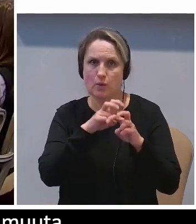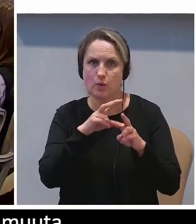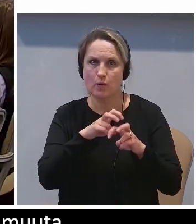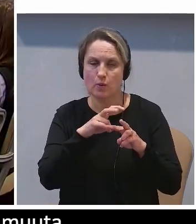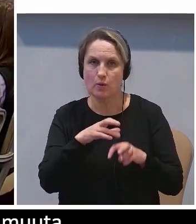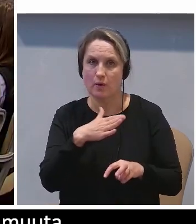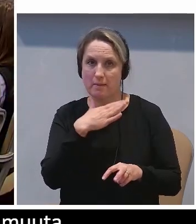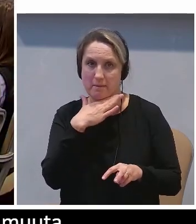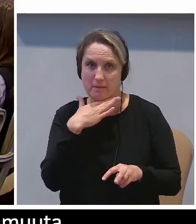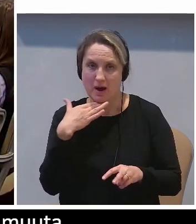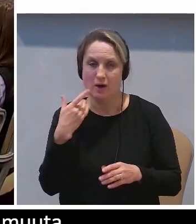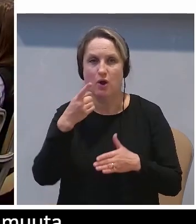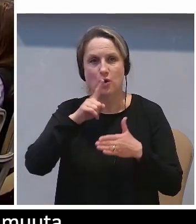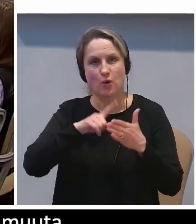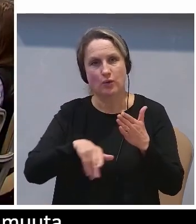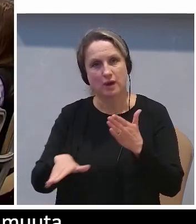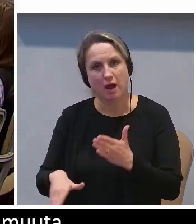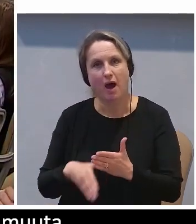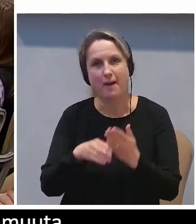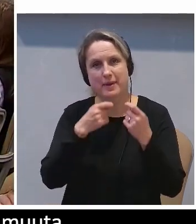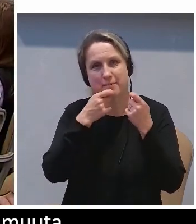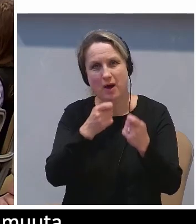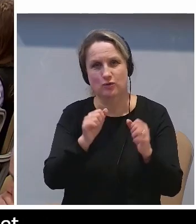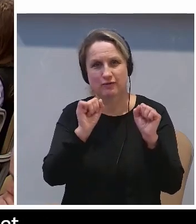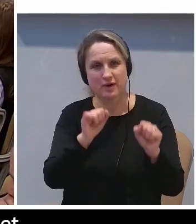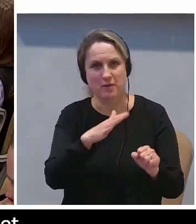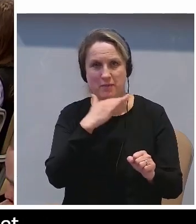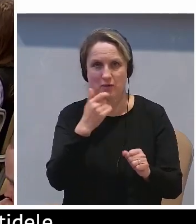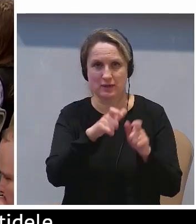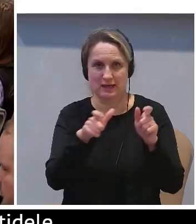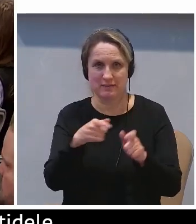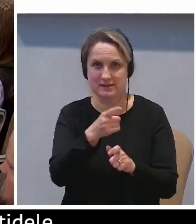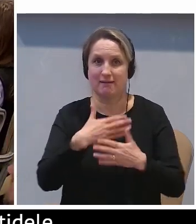teraapiat pakkuda võimalikult paljudele inimestele. Aitäh, et mind kutsusite.